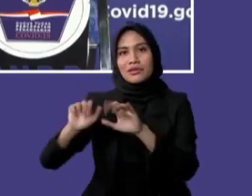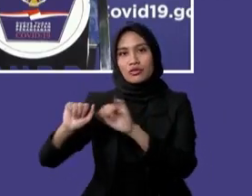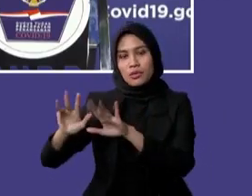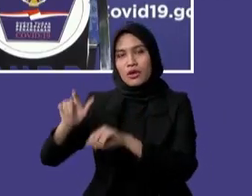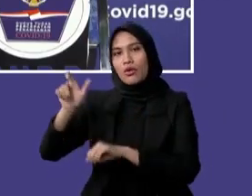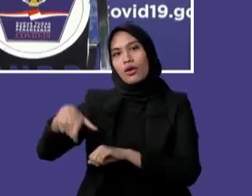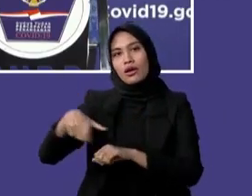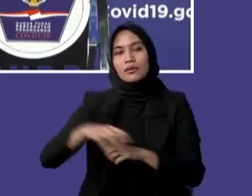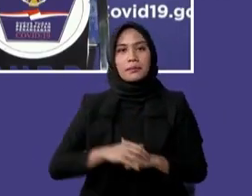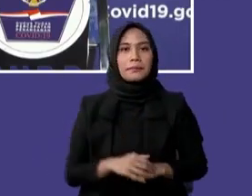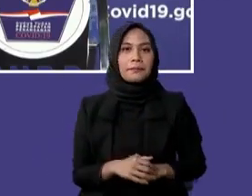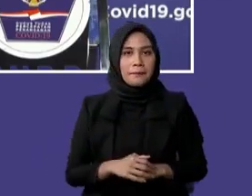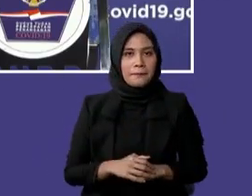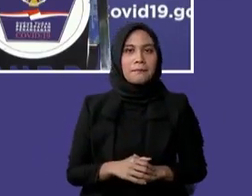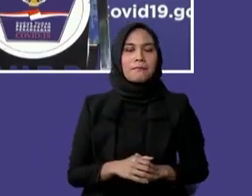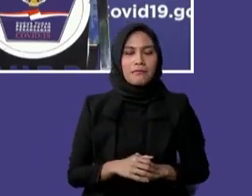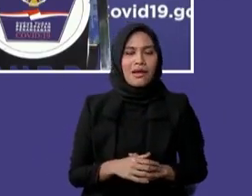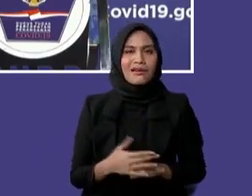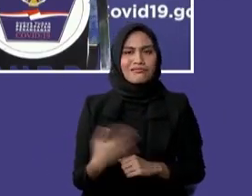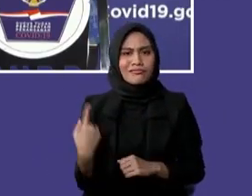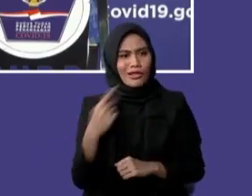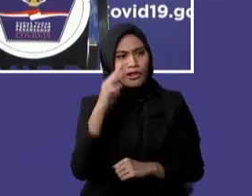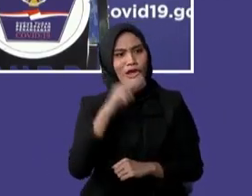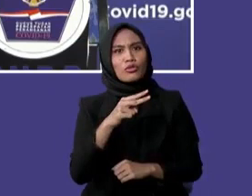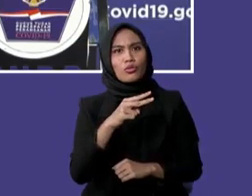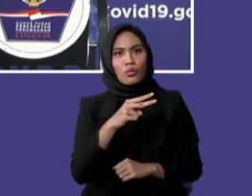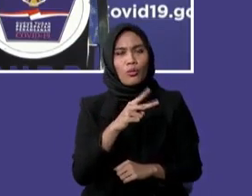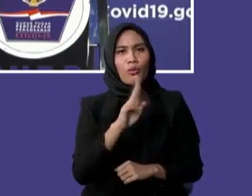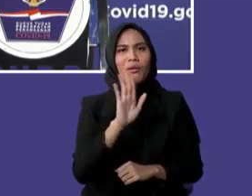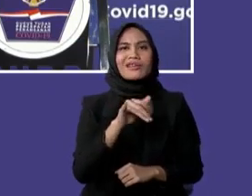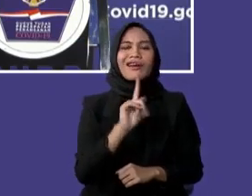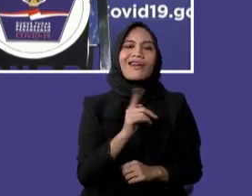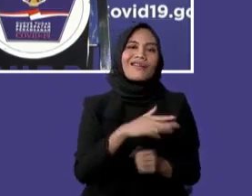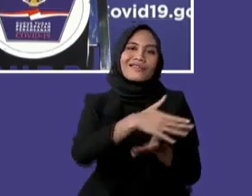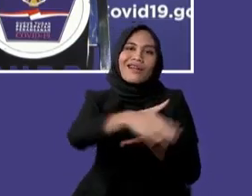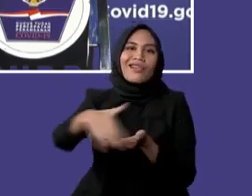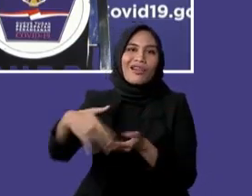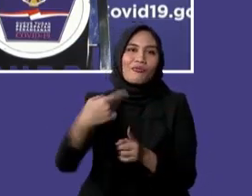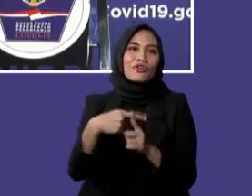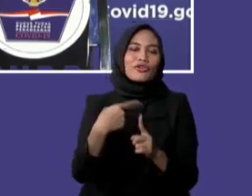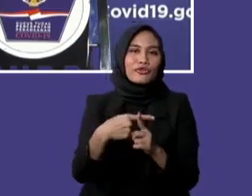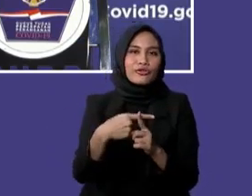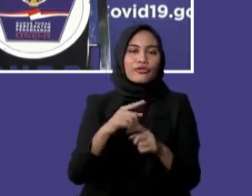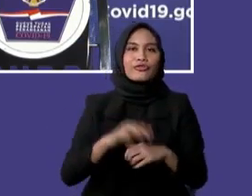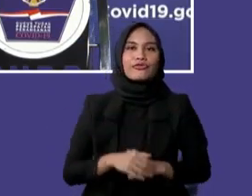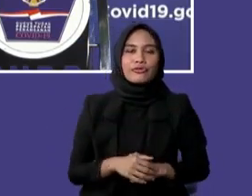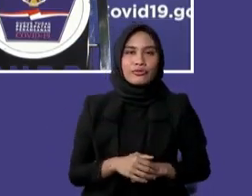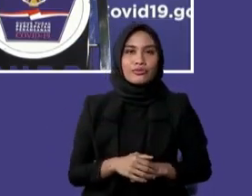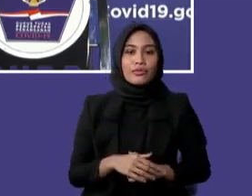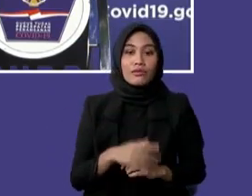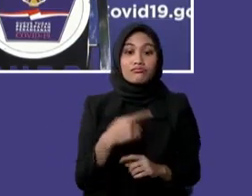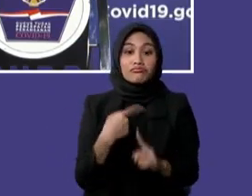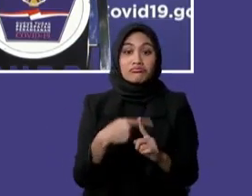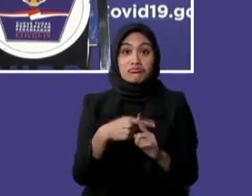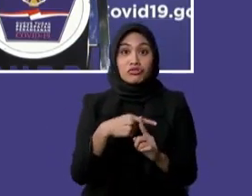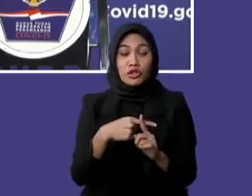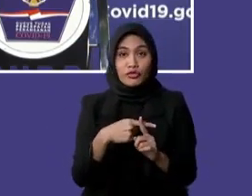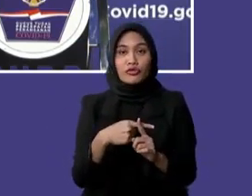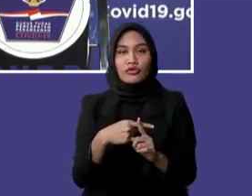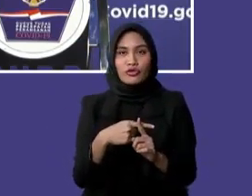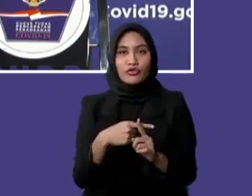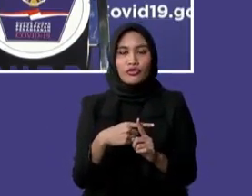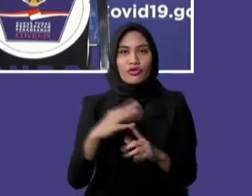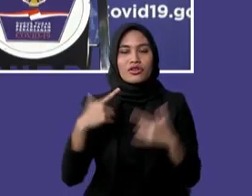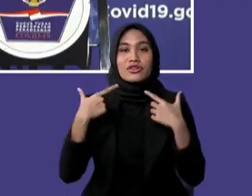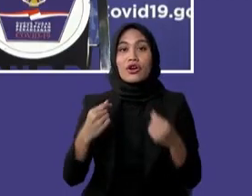699 orang Mari kita perhatikan sebarannya dari kasus konfirmasi positif yang kita dapatkan hari ini Jawa Timur